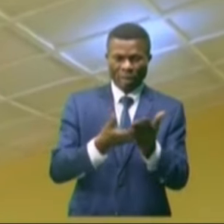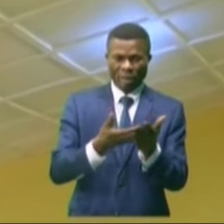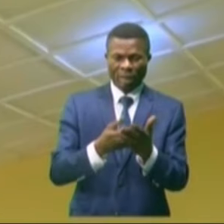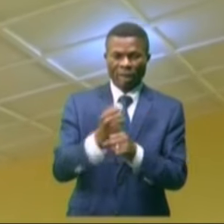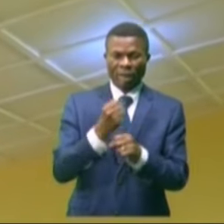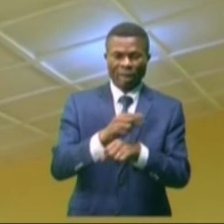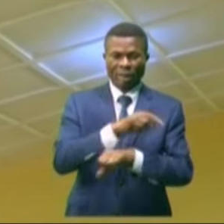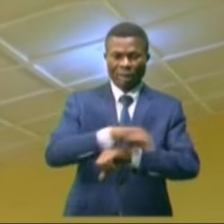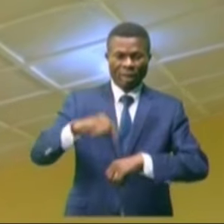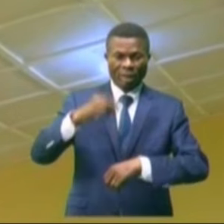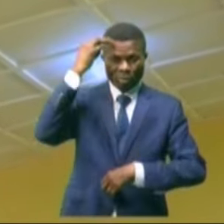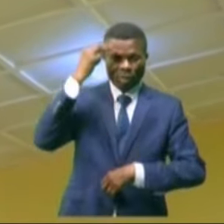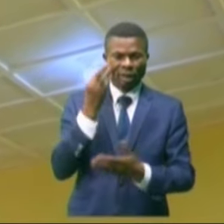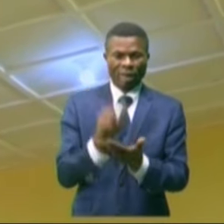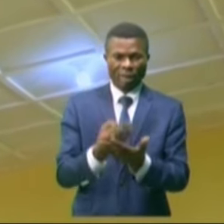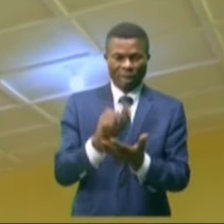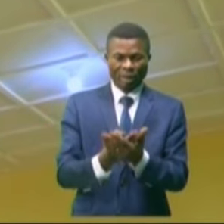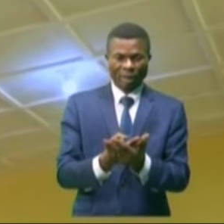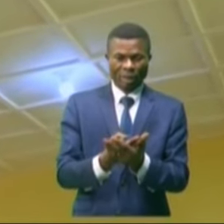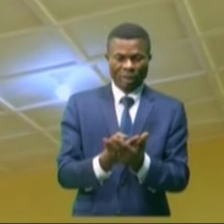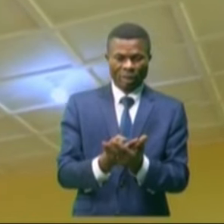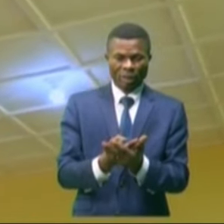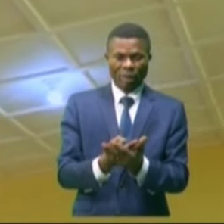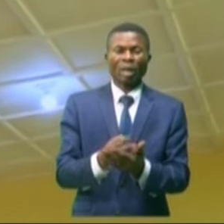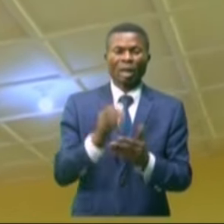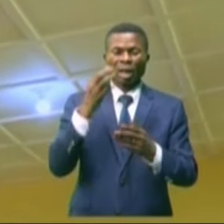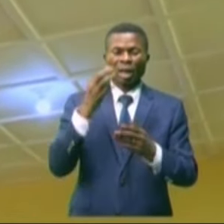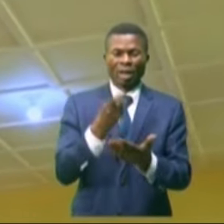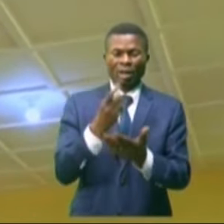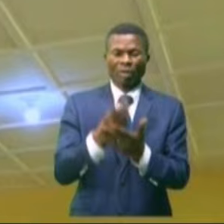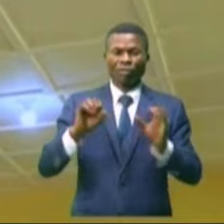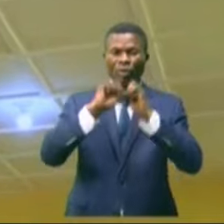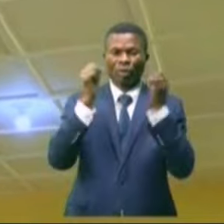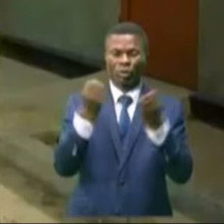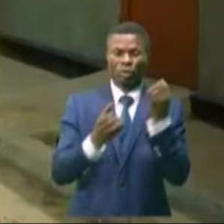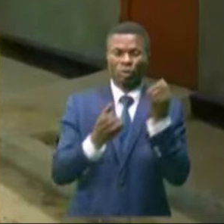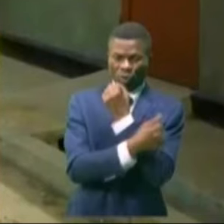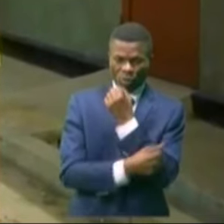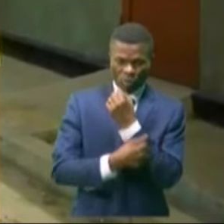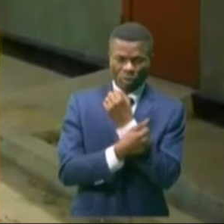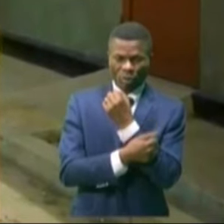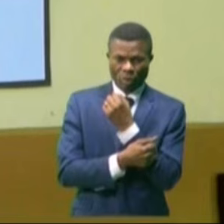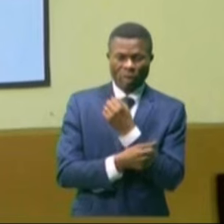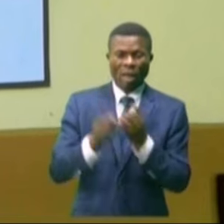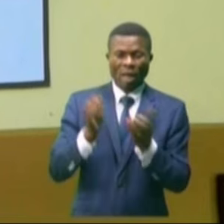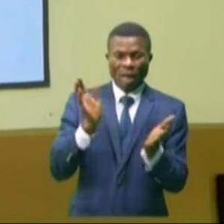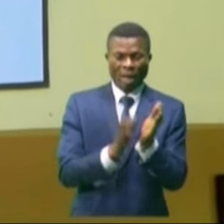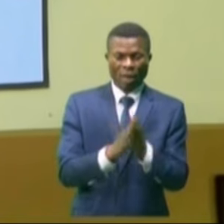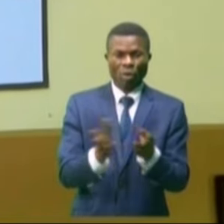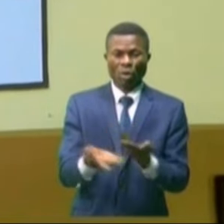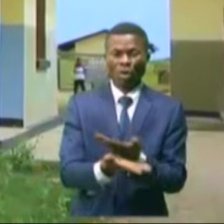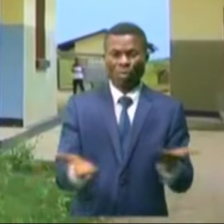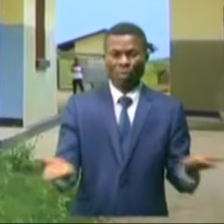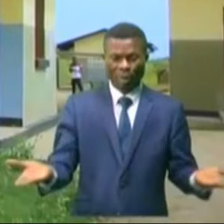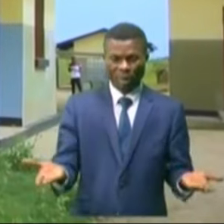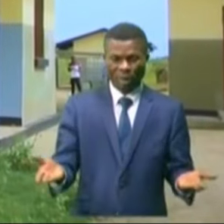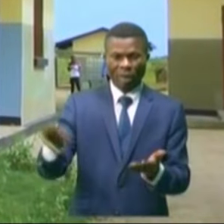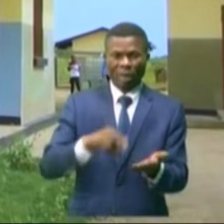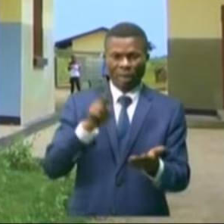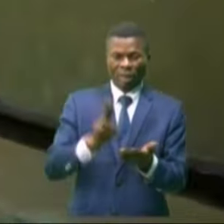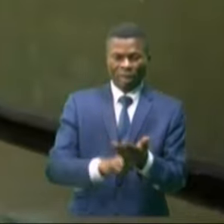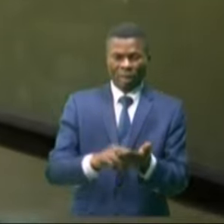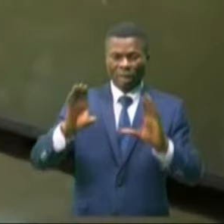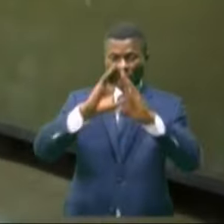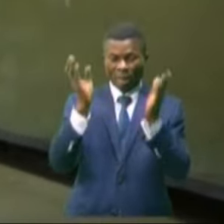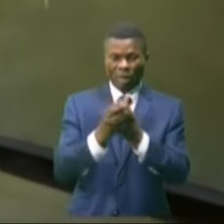ministère des Finances né des cendres du Fonds social de la République. Et ce, pour abriter cette école primaire ciblée par les communautés